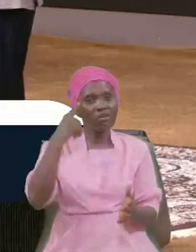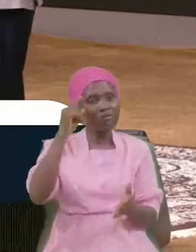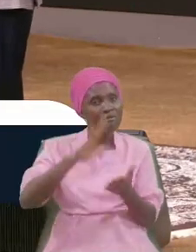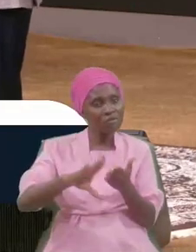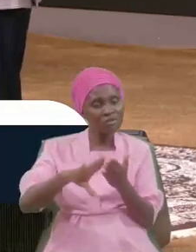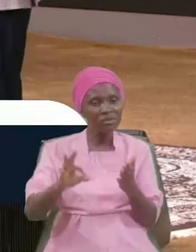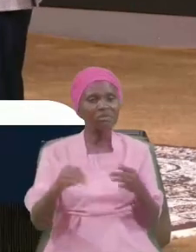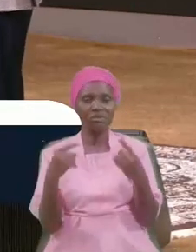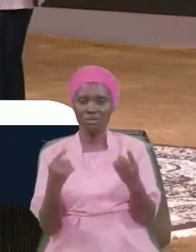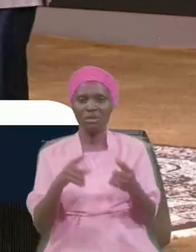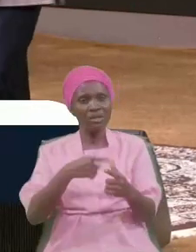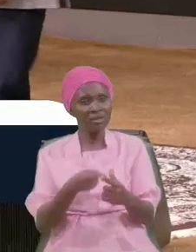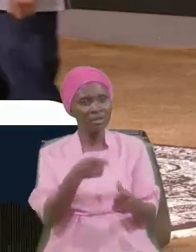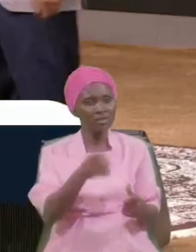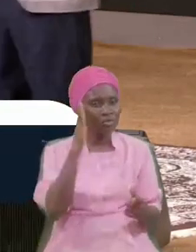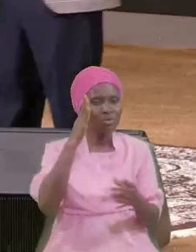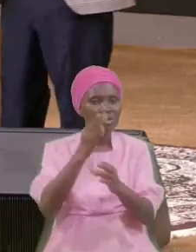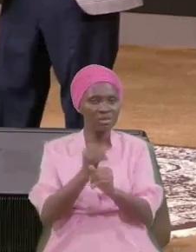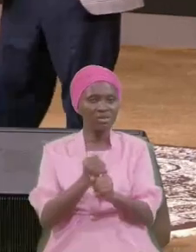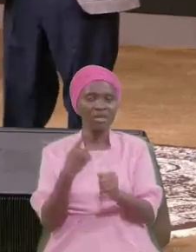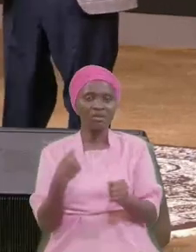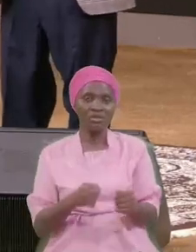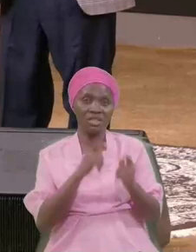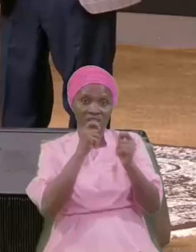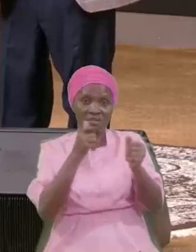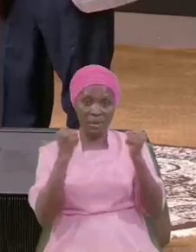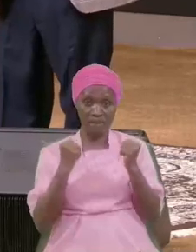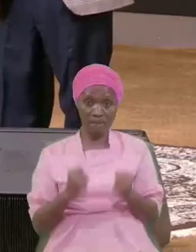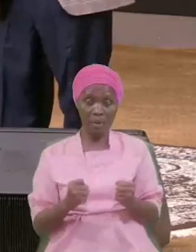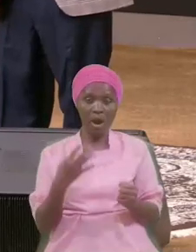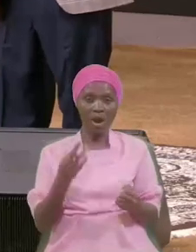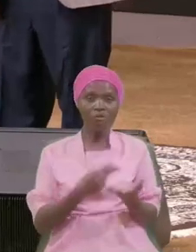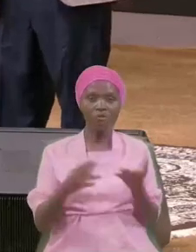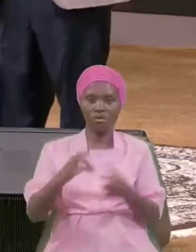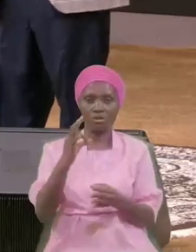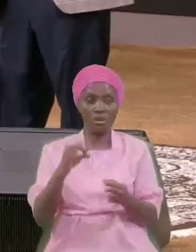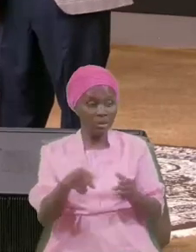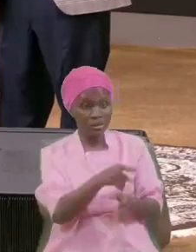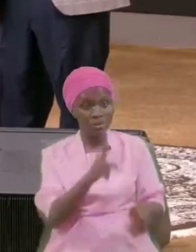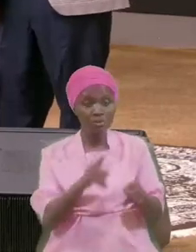Vous recevrez le don du Saint-Esprit. Ces gens-là étaient pécheurs et